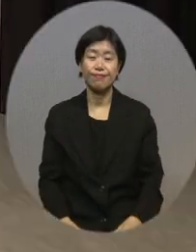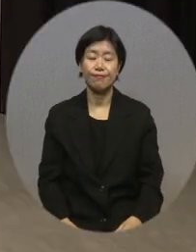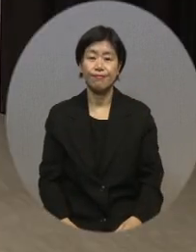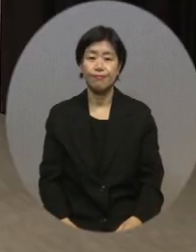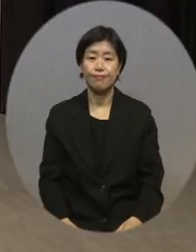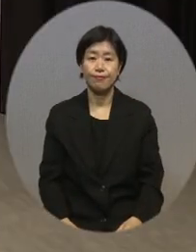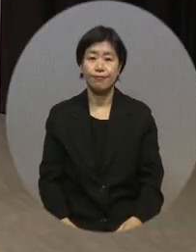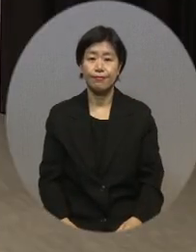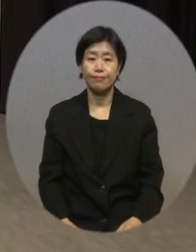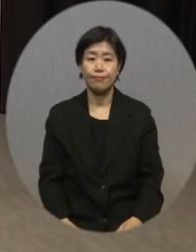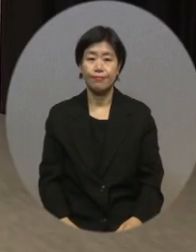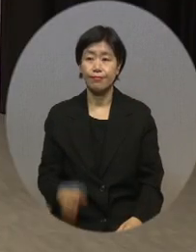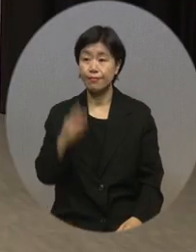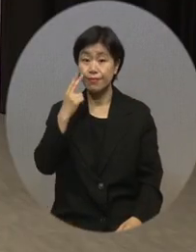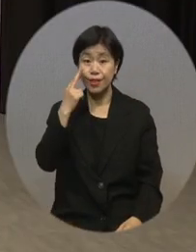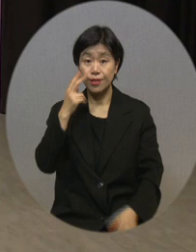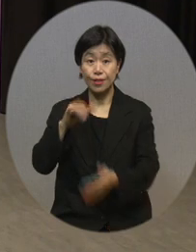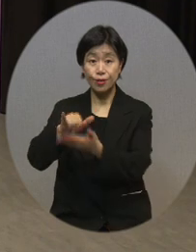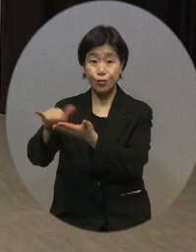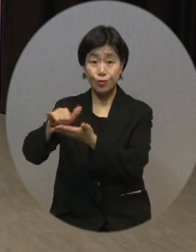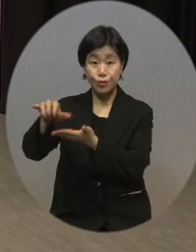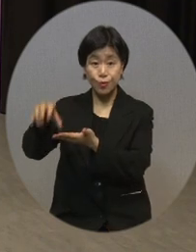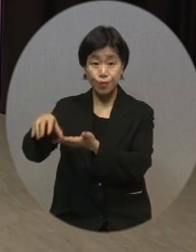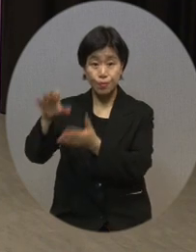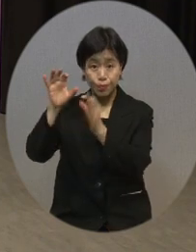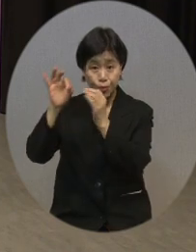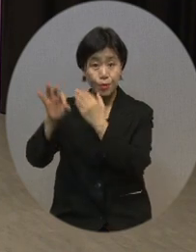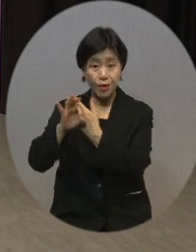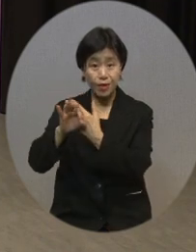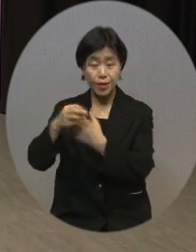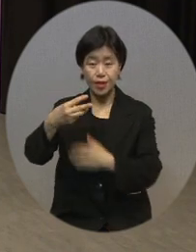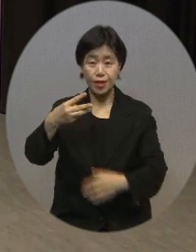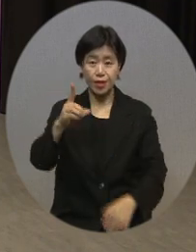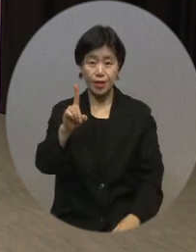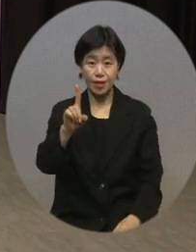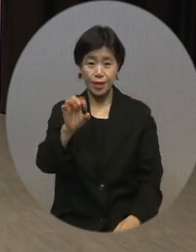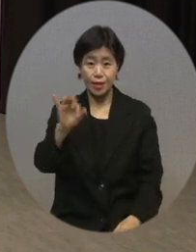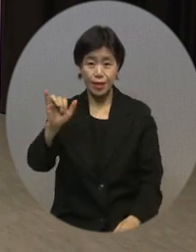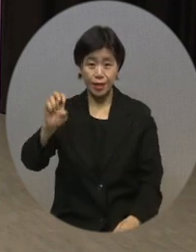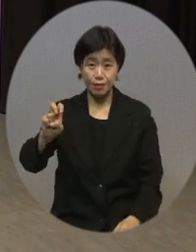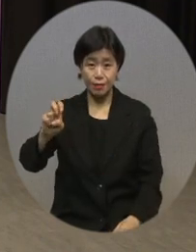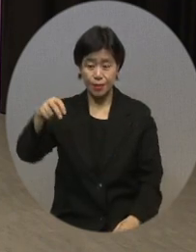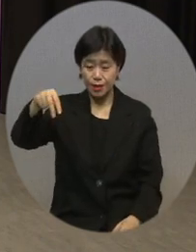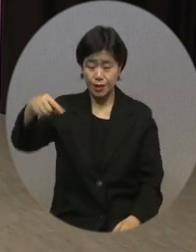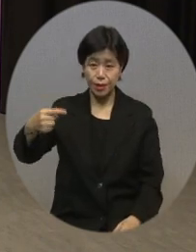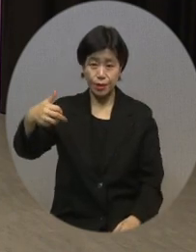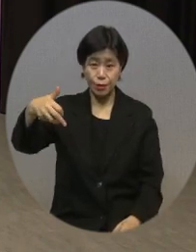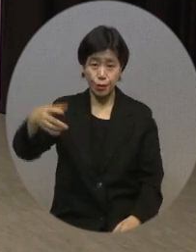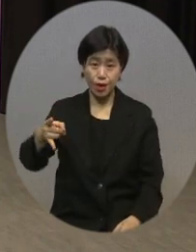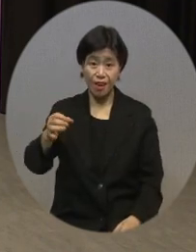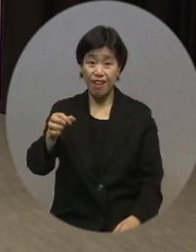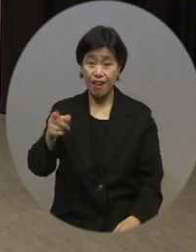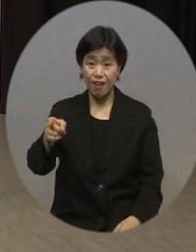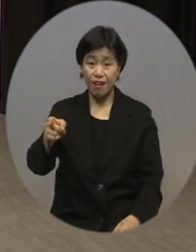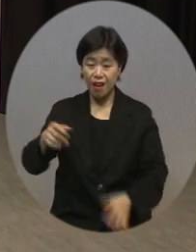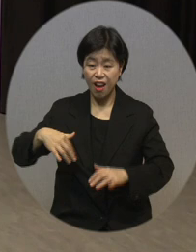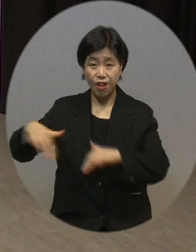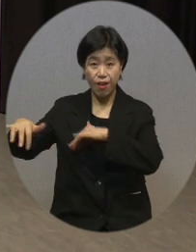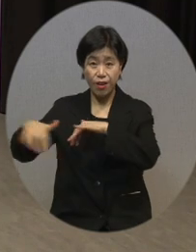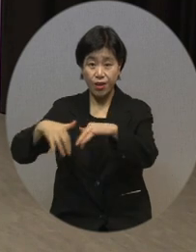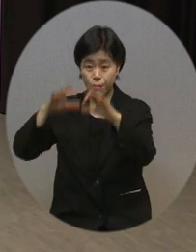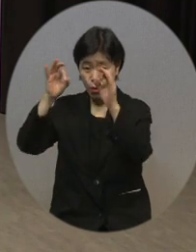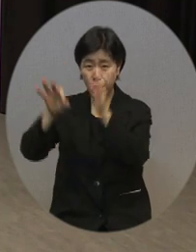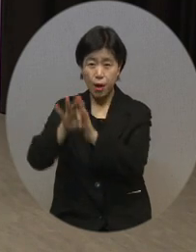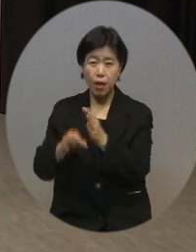네. 미국 뉴욕의 맨하탄의 타임스퀘어라는 그렇죠. 거리를 한번 가보셨을 겁니다. 예, 예. 거기에 보면 정말